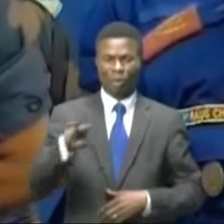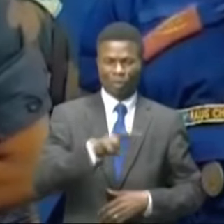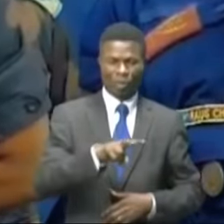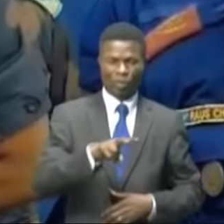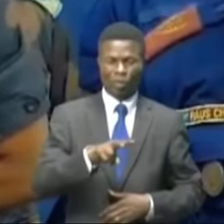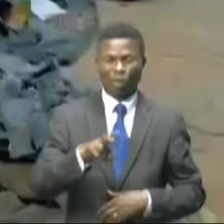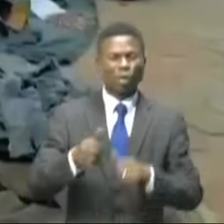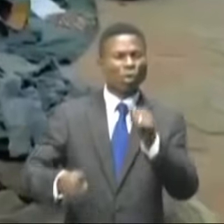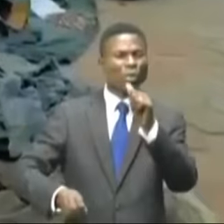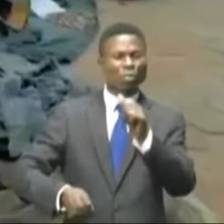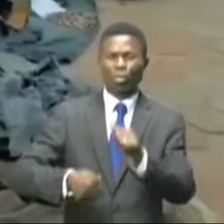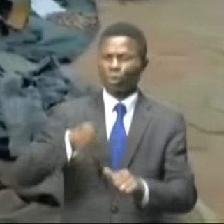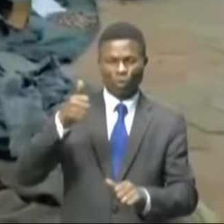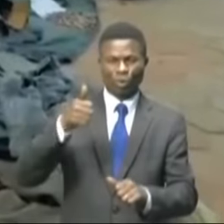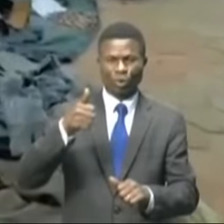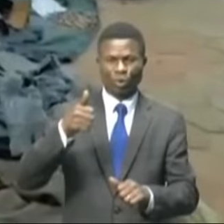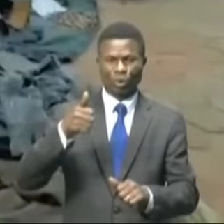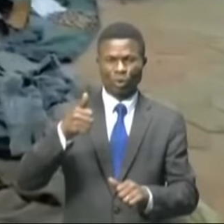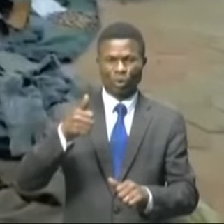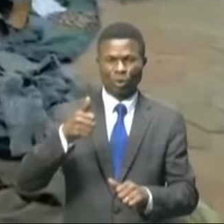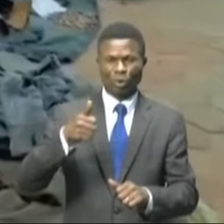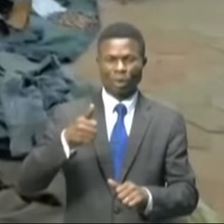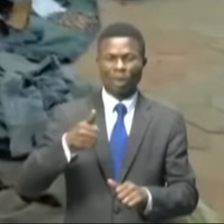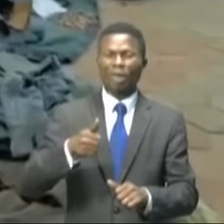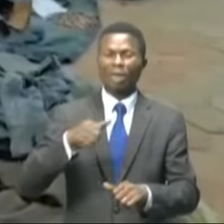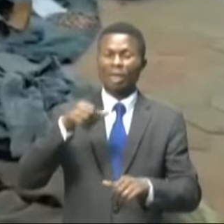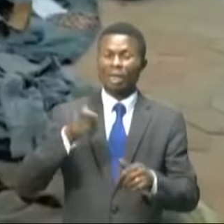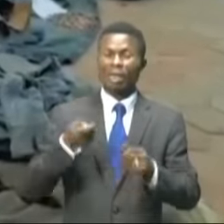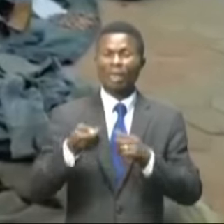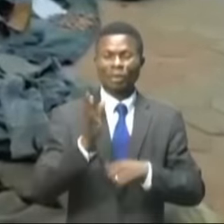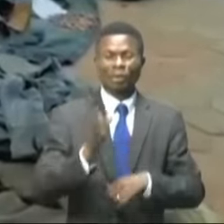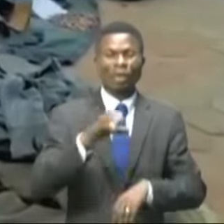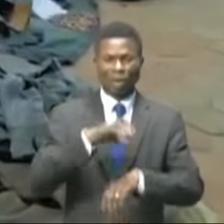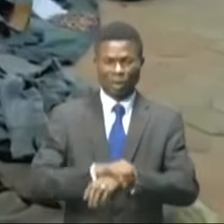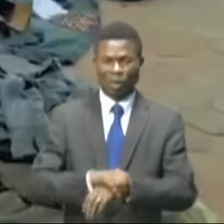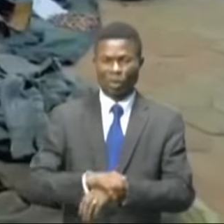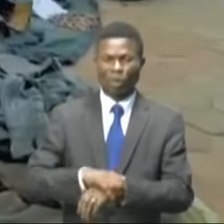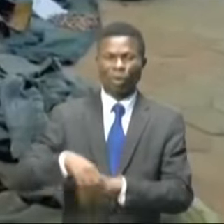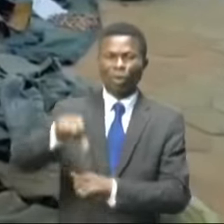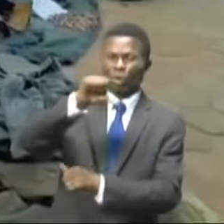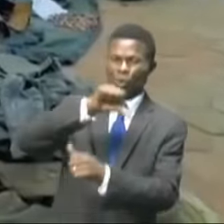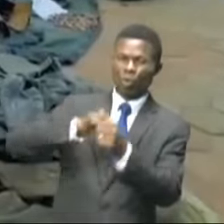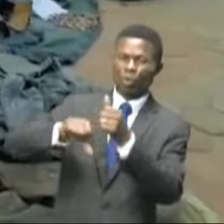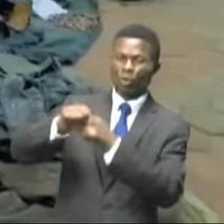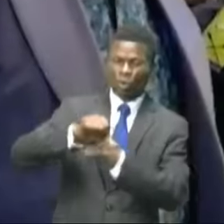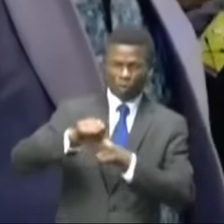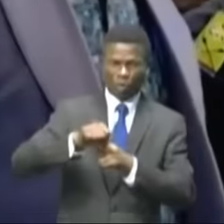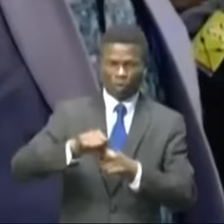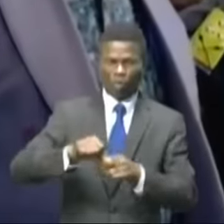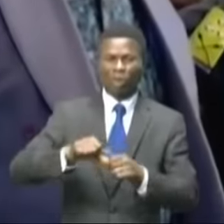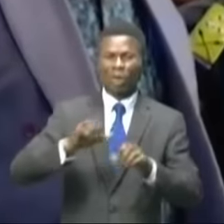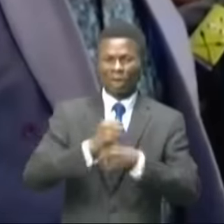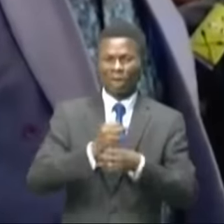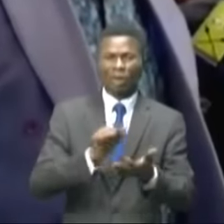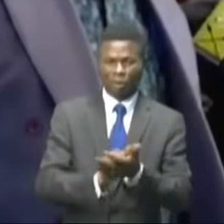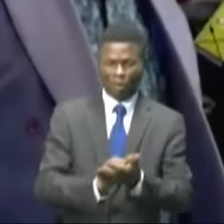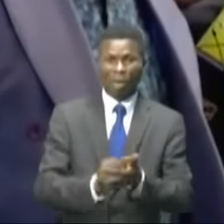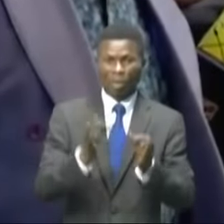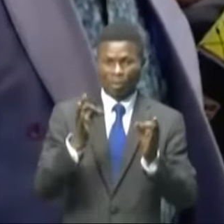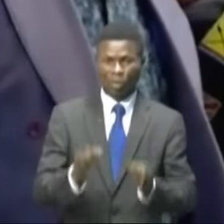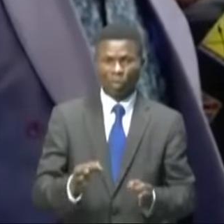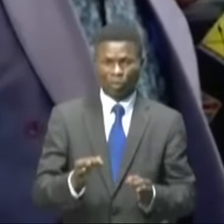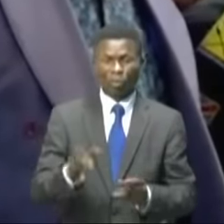au-delà d'arrêter les malfaiteurs, le bouclage sert aussi d'une dissuasion. Il faudrait que